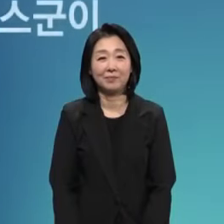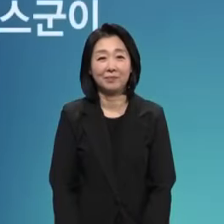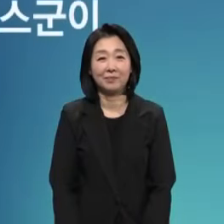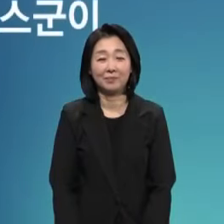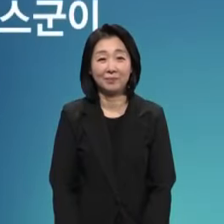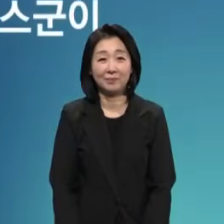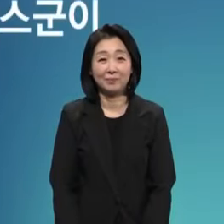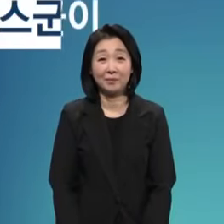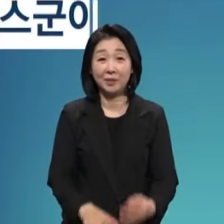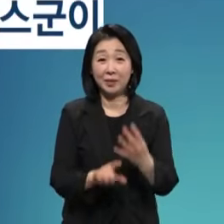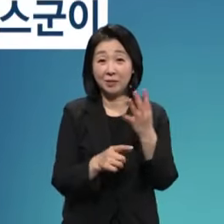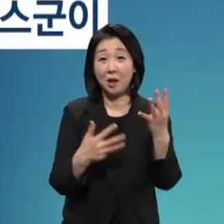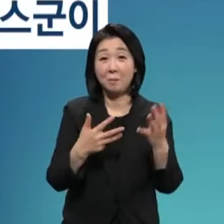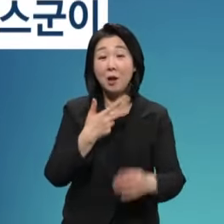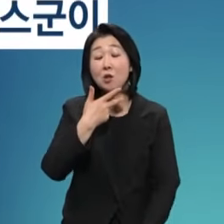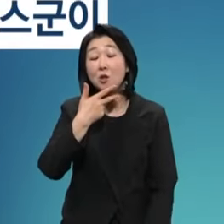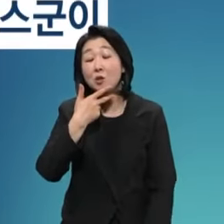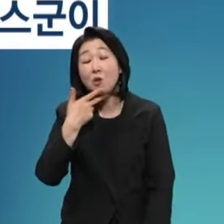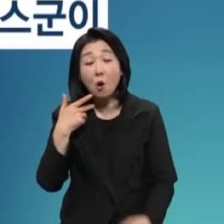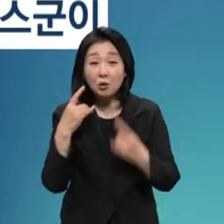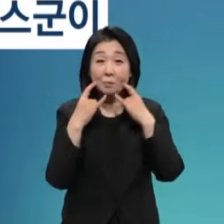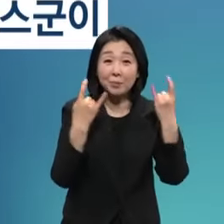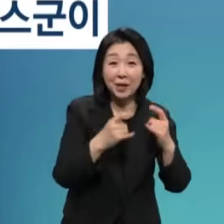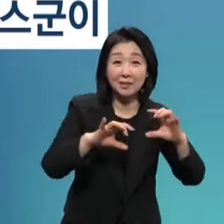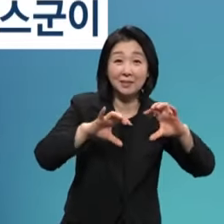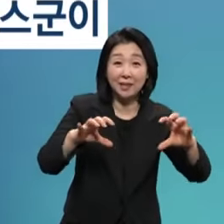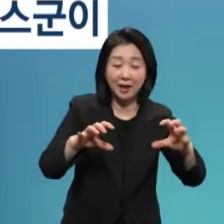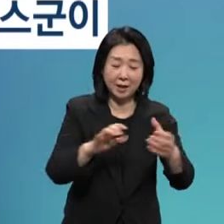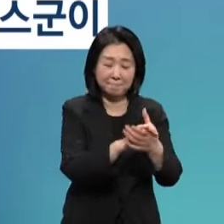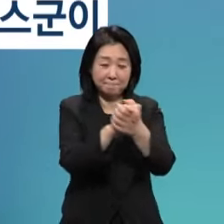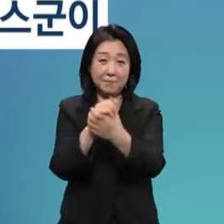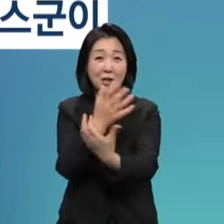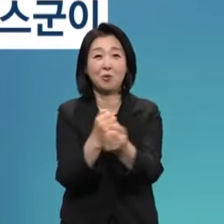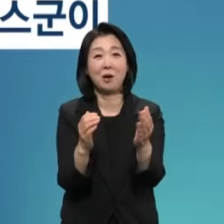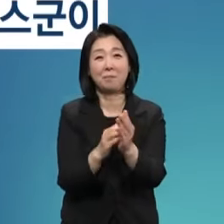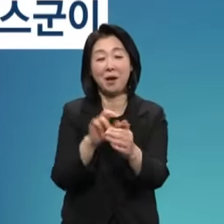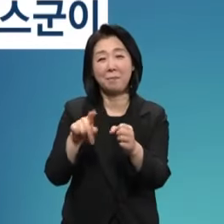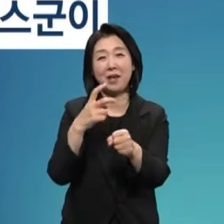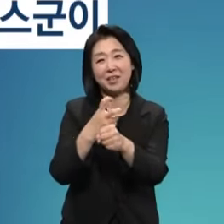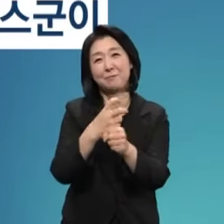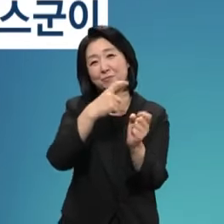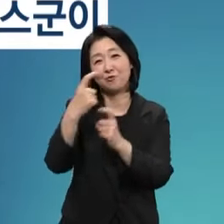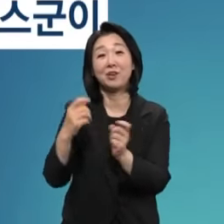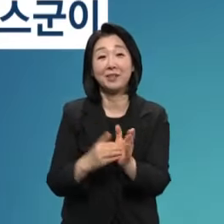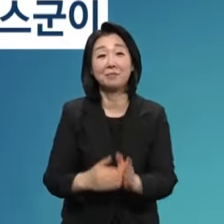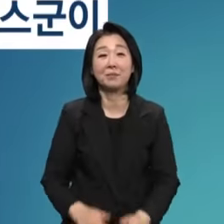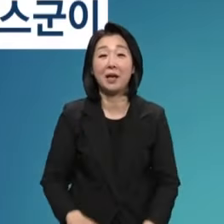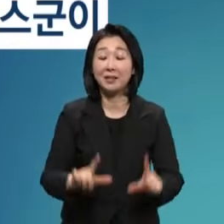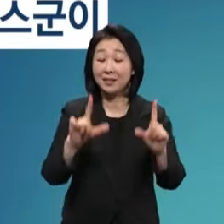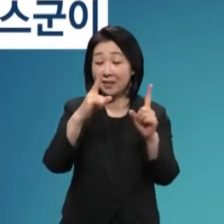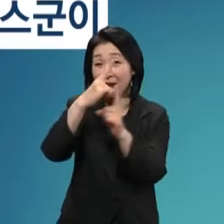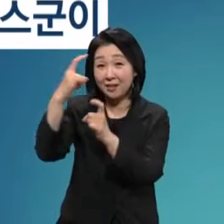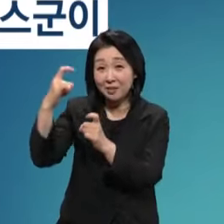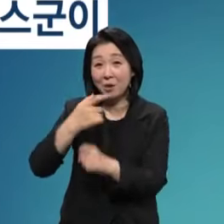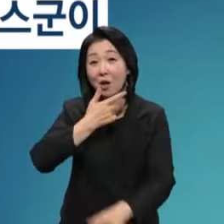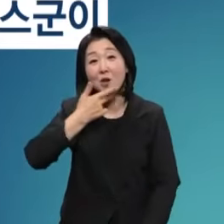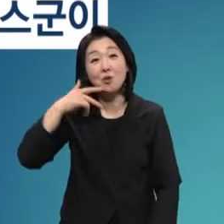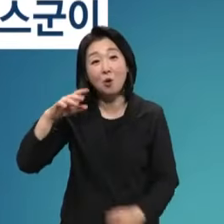현재 시각 8일 영국과 프랑스 두 나라가 친화조약을 맺은 지 120주년이 됐습니다. 이날을 기념해